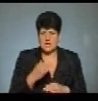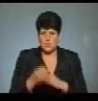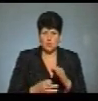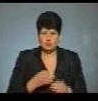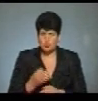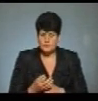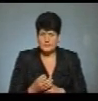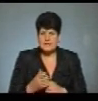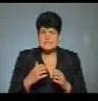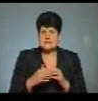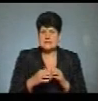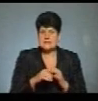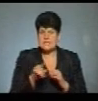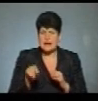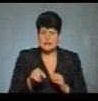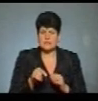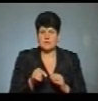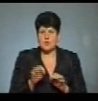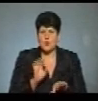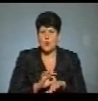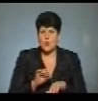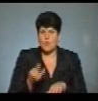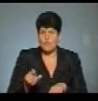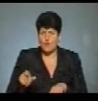28. Серед хворих